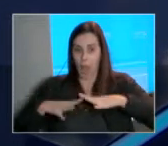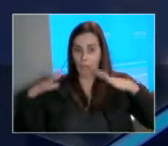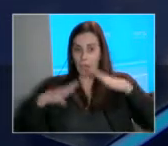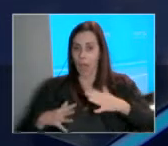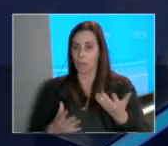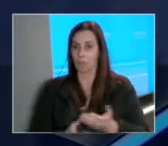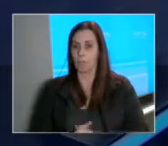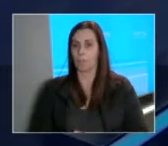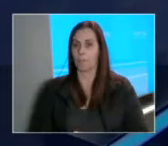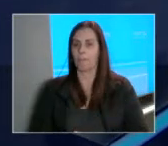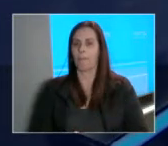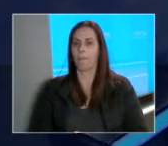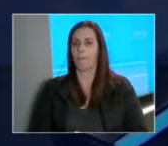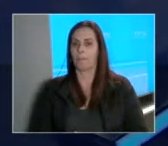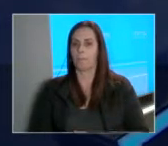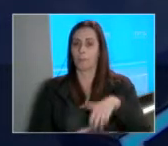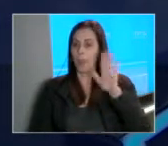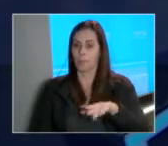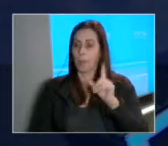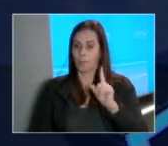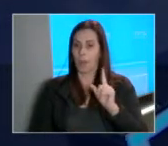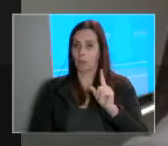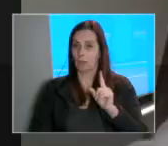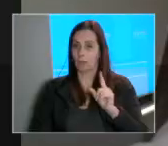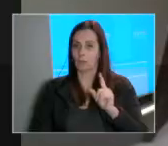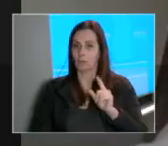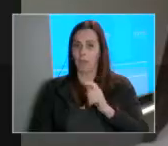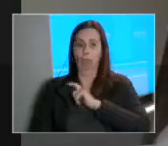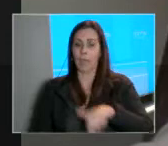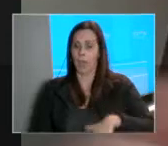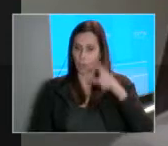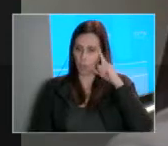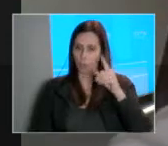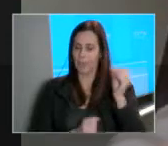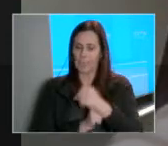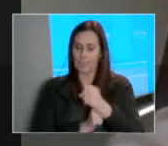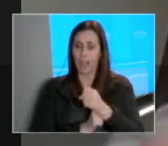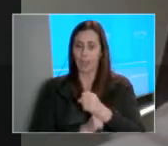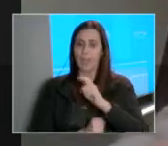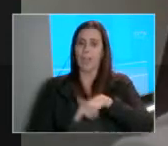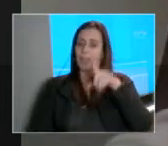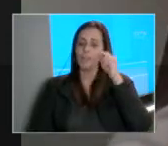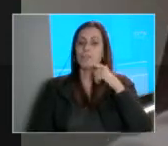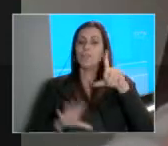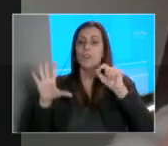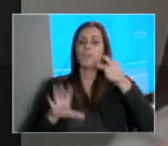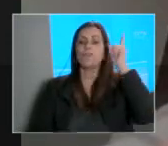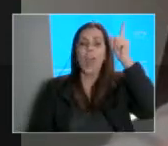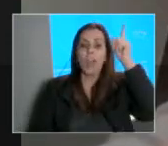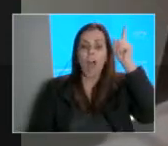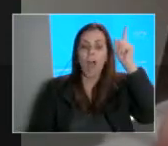עליהם? גם, אבל העירייה, אנחנו יודעים, הזניחה בעיריית תל אביב במשך 70